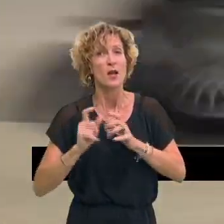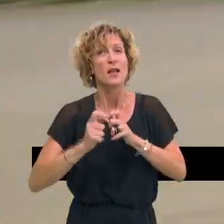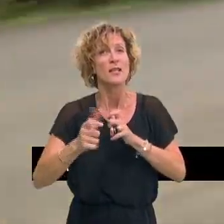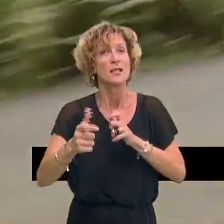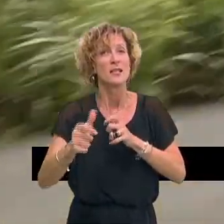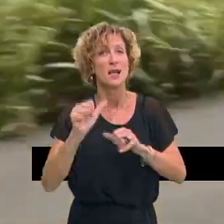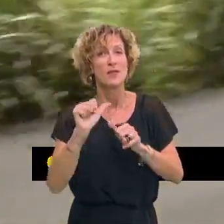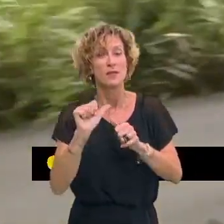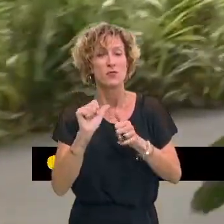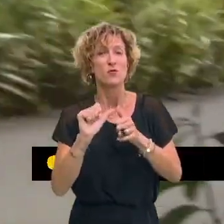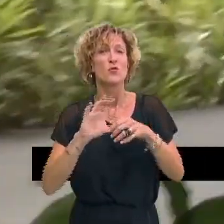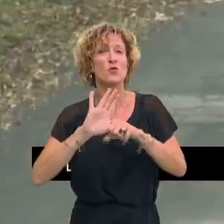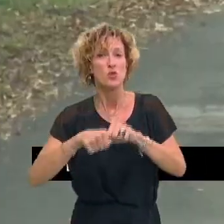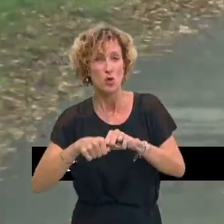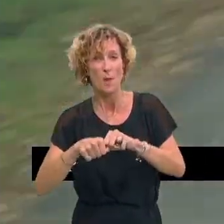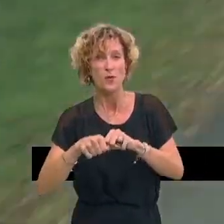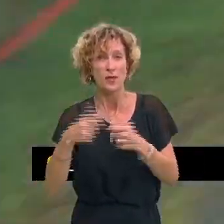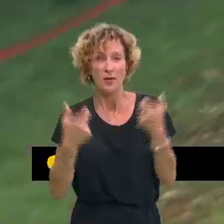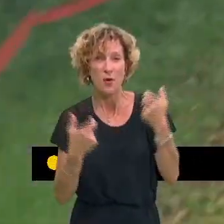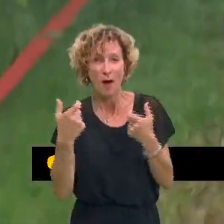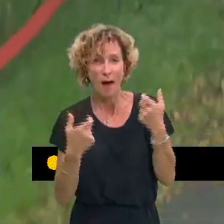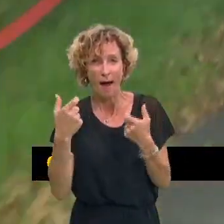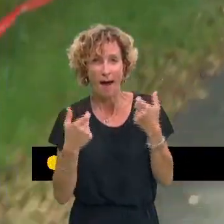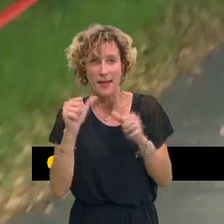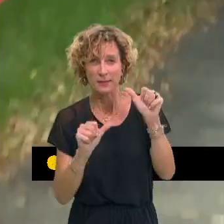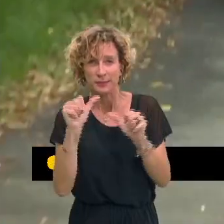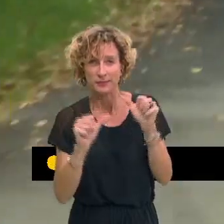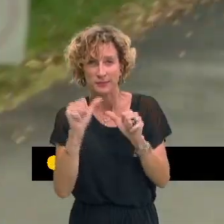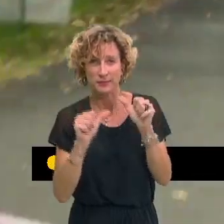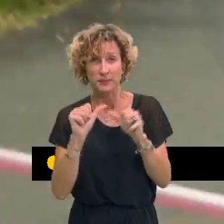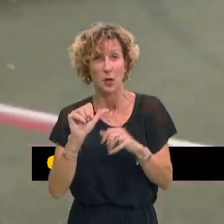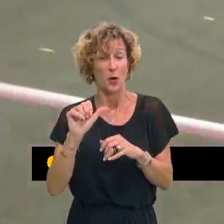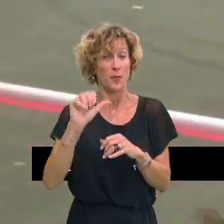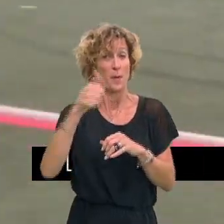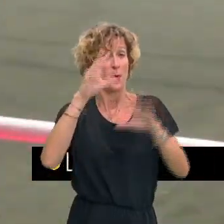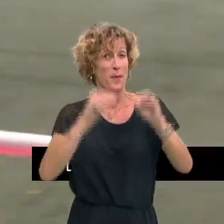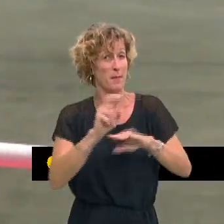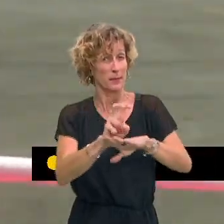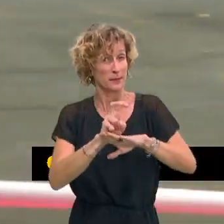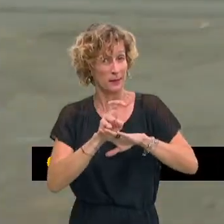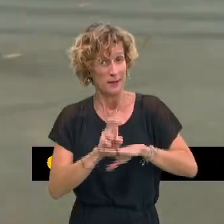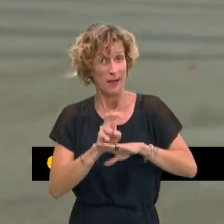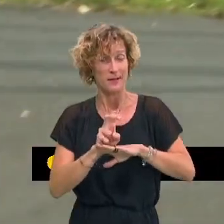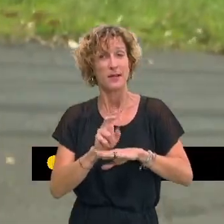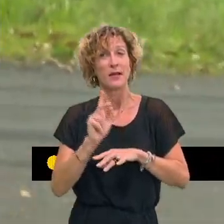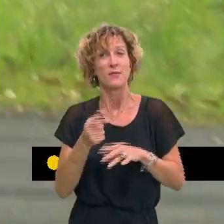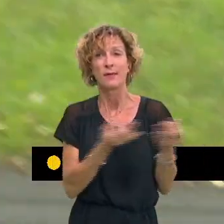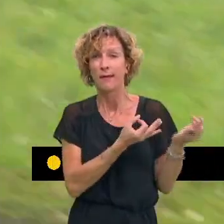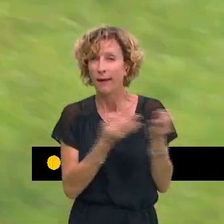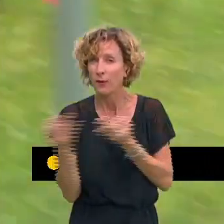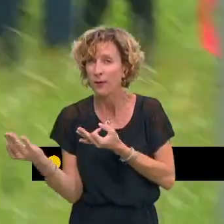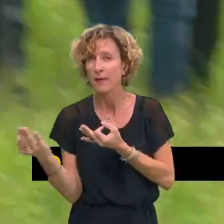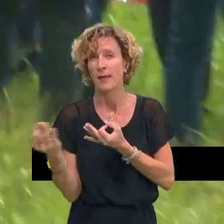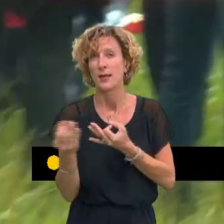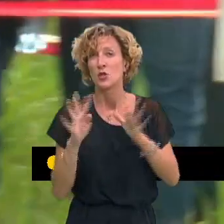avec le rallye national de Saint-Joseph et l'occasion pour Thierry Lanlong de conforter sa place de leader au général. Il faudra être le plus régulier possible sur